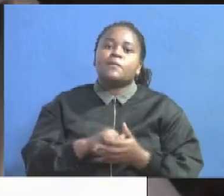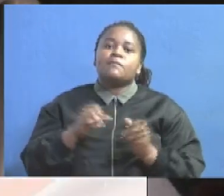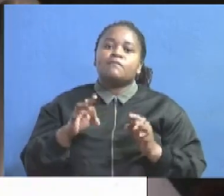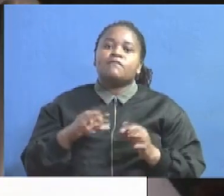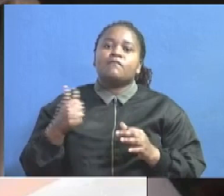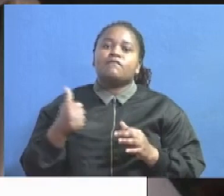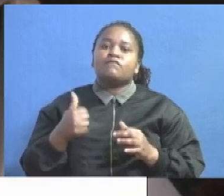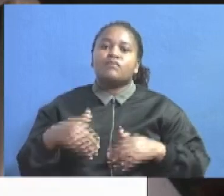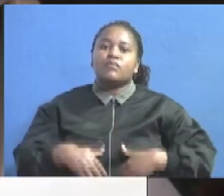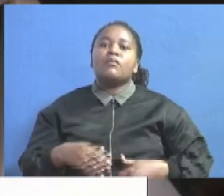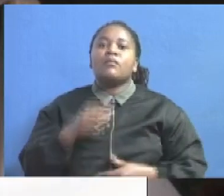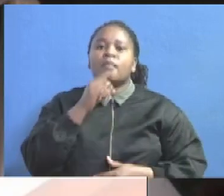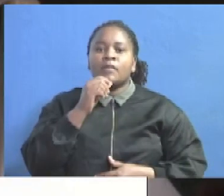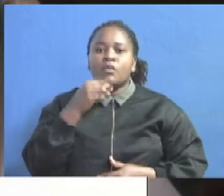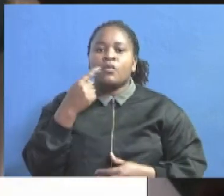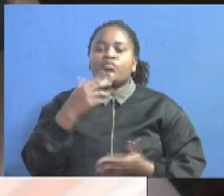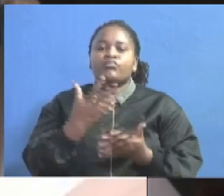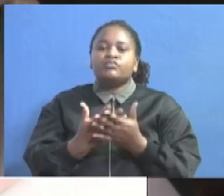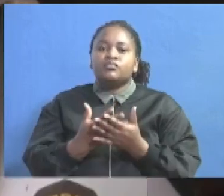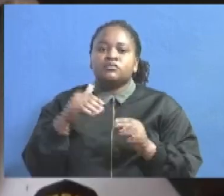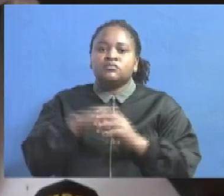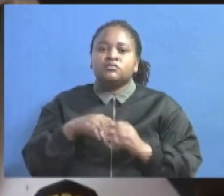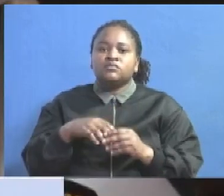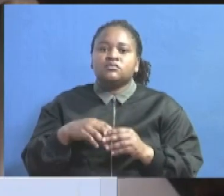if there's any young man who was arrested or